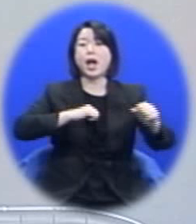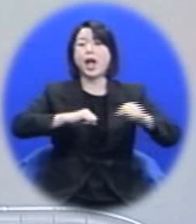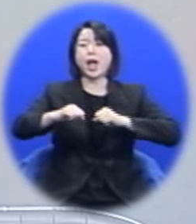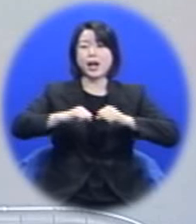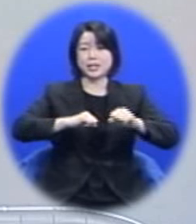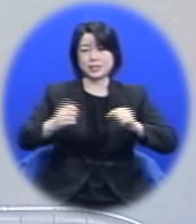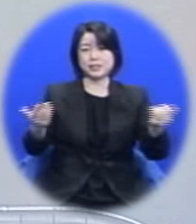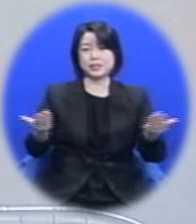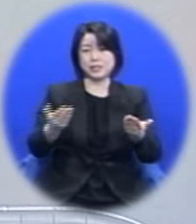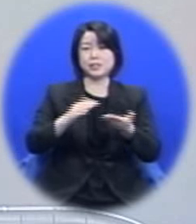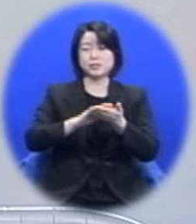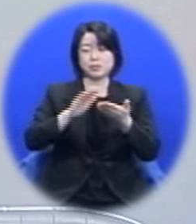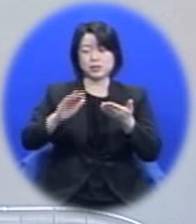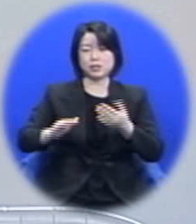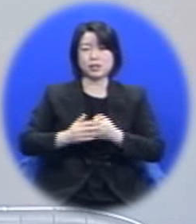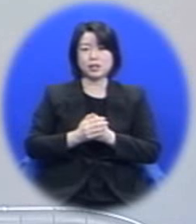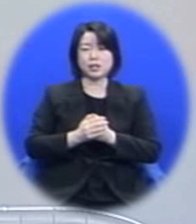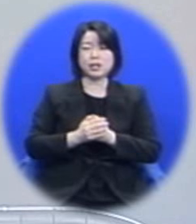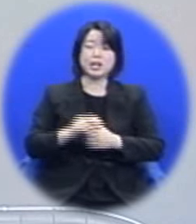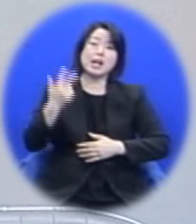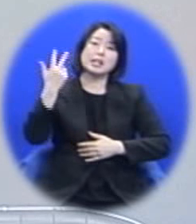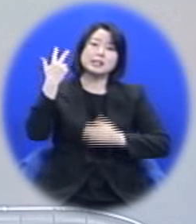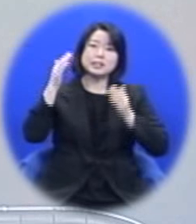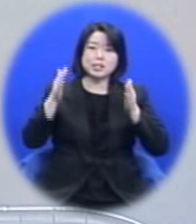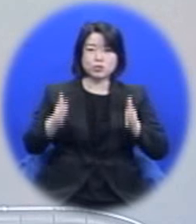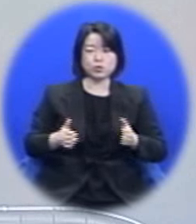행하시는 일이에요. 지난 주간에